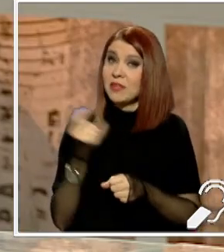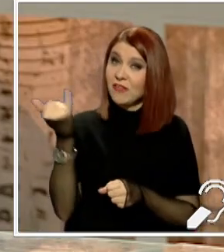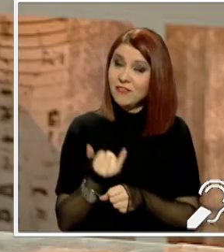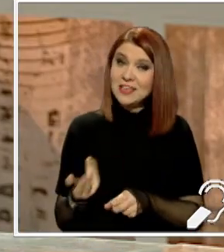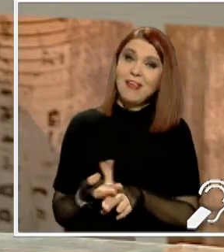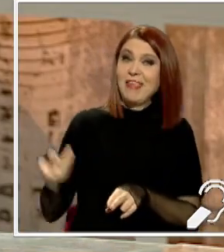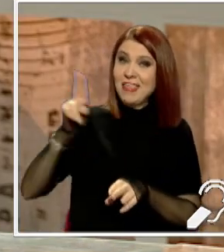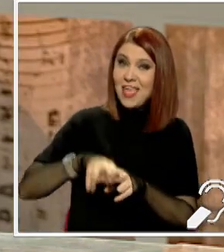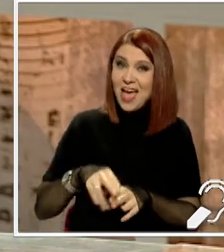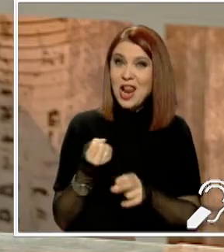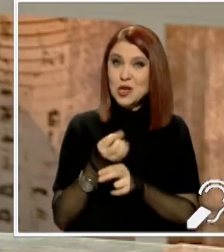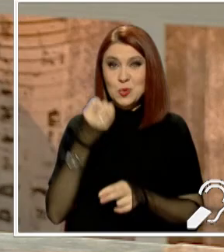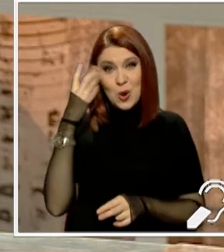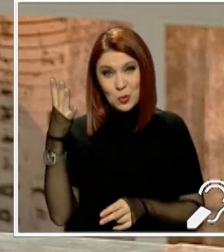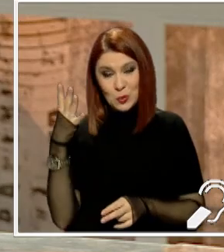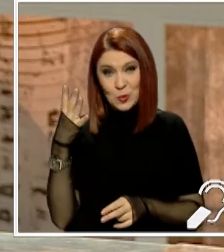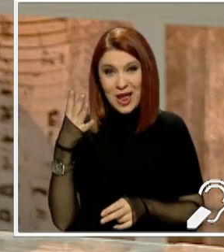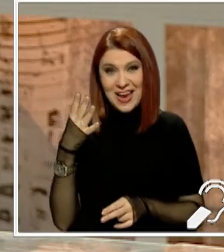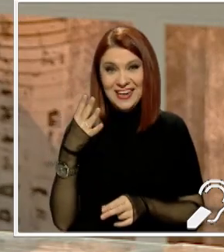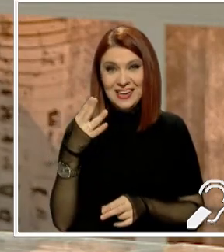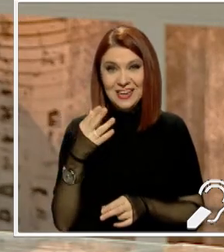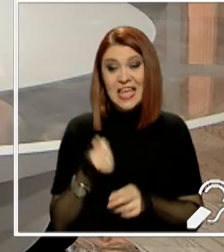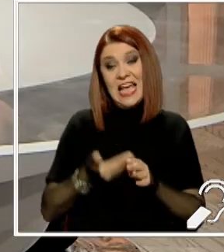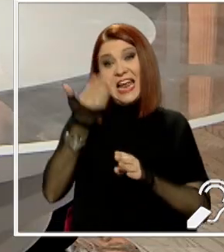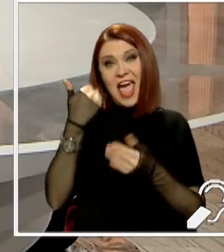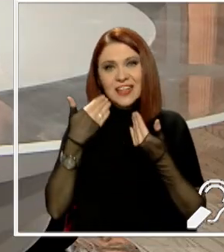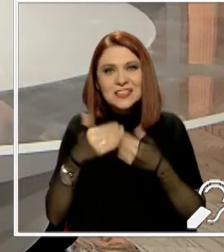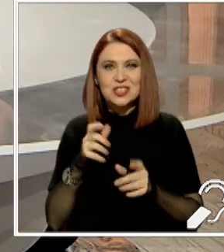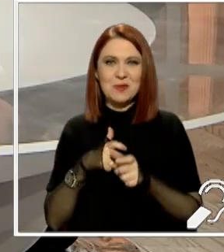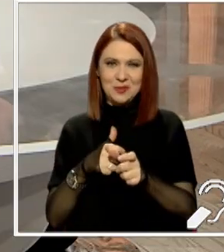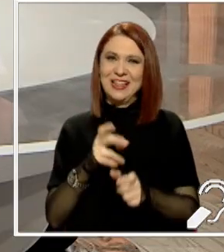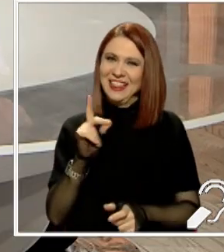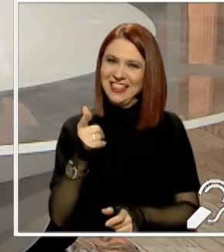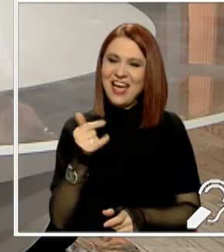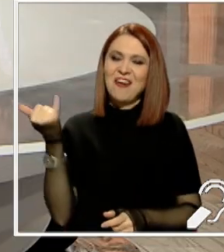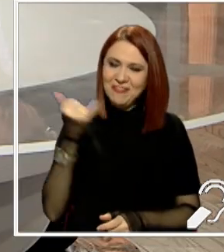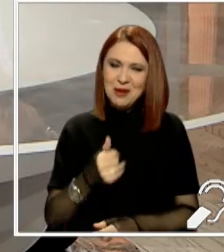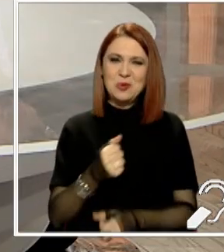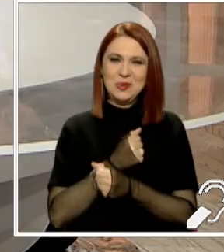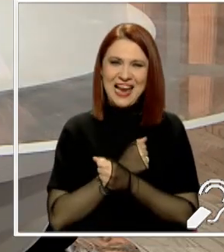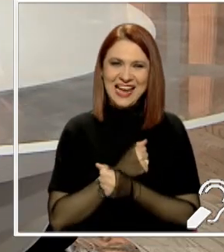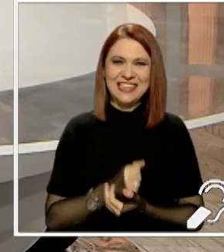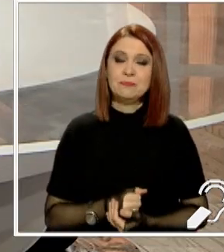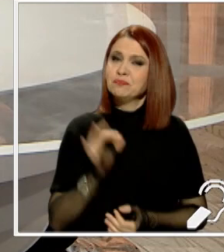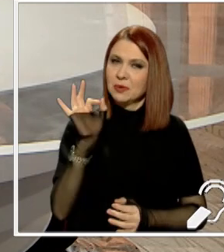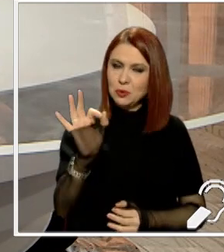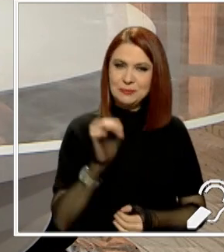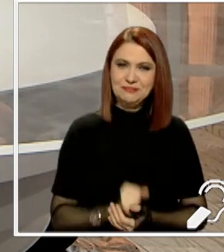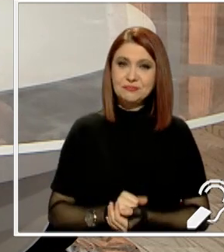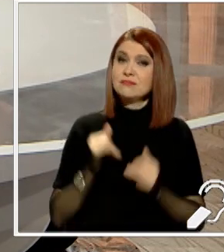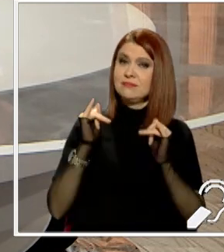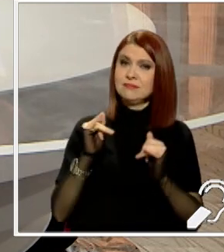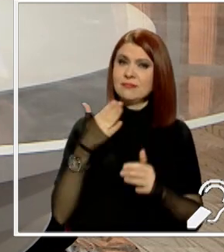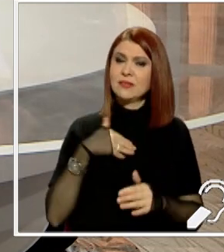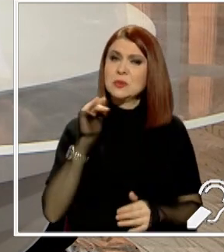din nou în studioul Jurnalului Cultural înaintea lansării. Cel mai mare drag. Bun. Acum